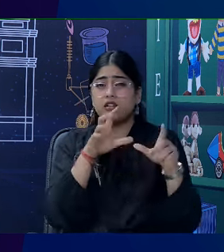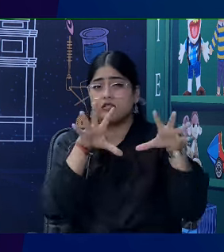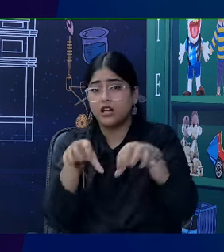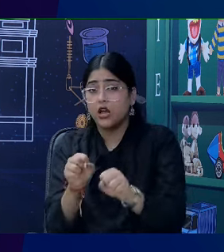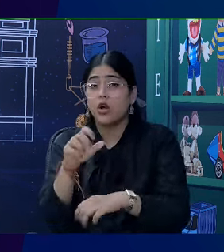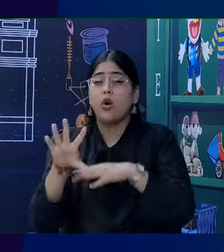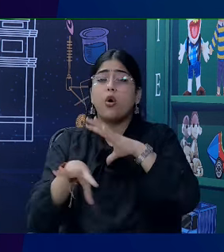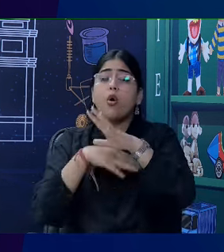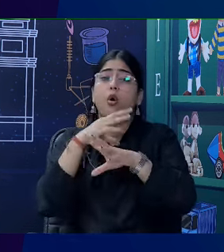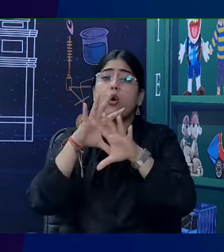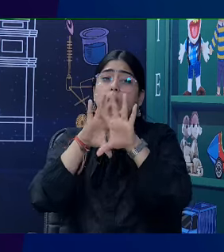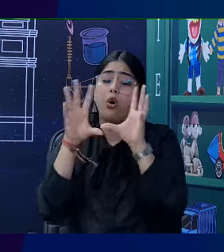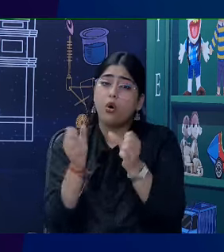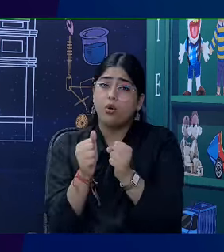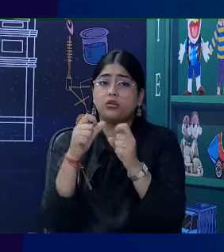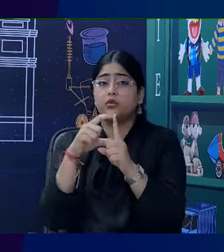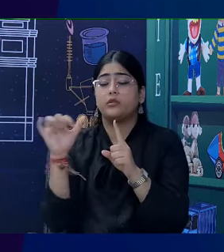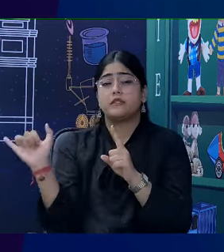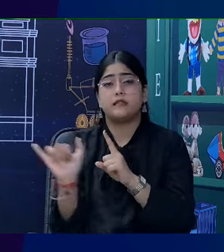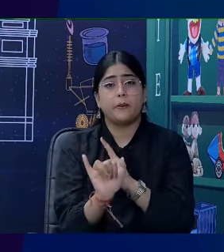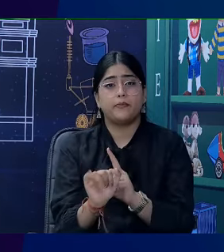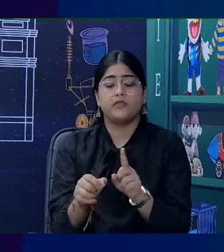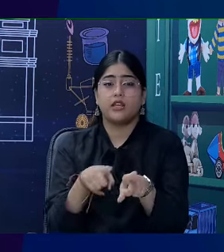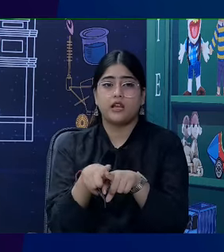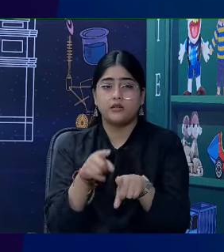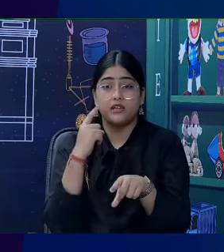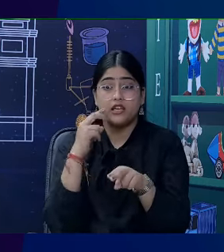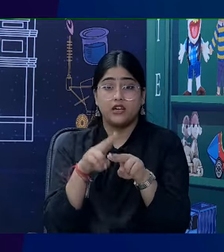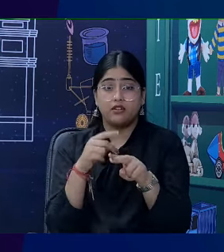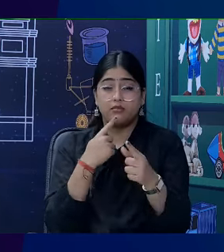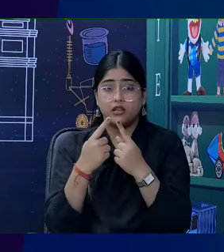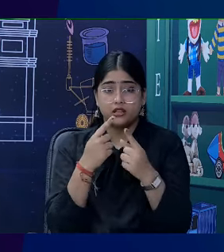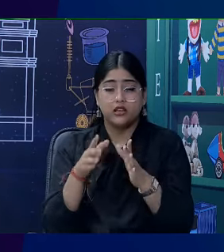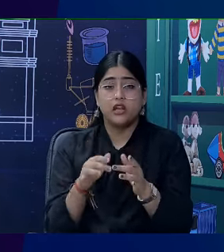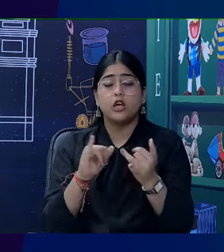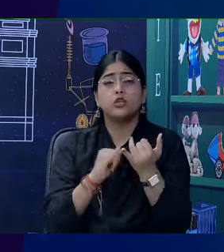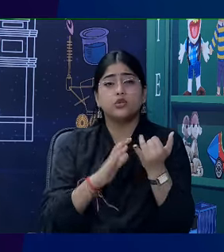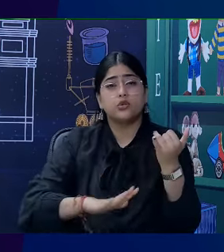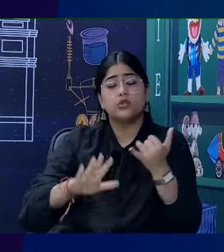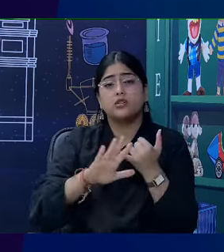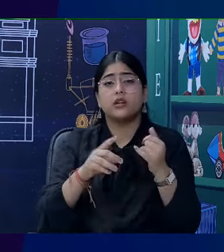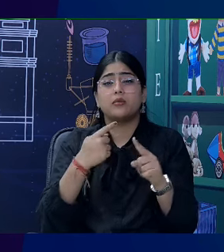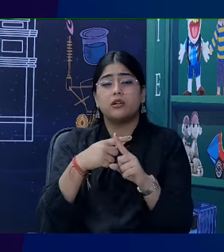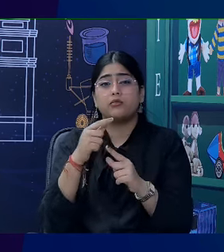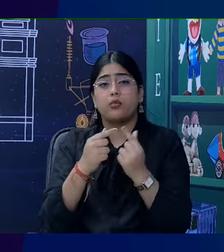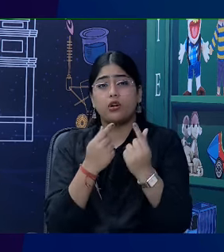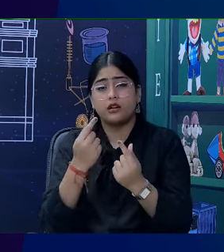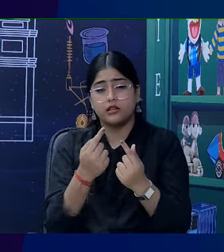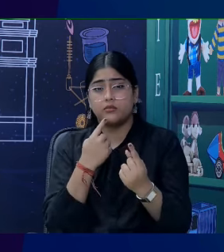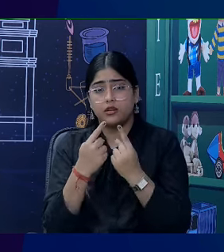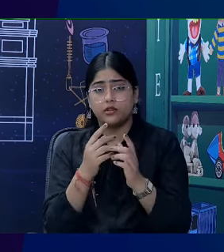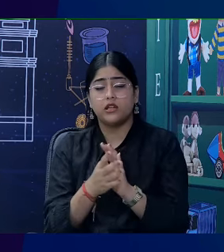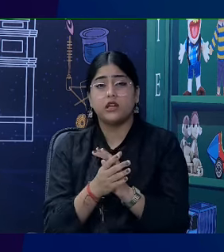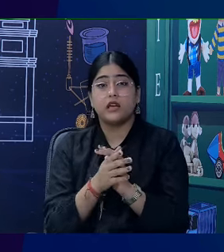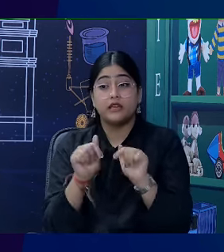किया और उसको जीत लिया और पूरा कंट्रोल इस पर बना लिया तो मैम चाहे हम यहां पर बात सामाजिक विज्ञान की कर रहे हैं लेकिन हमने ये देखा है कि जैसे आप भी